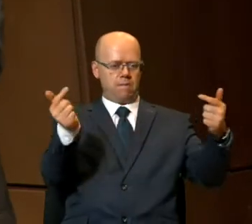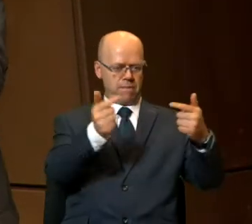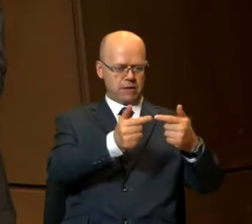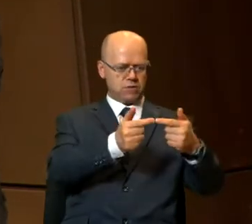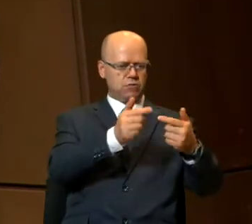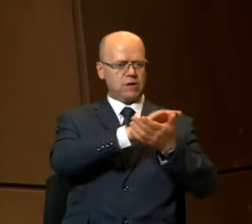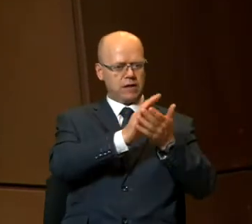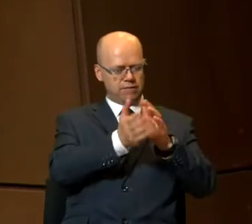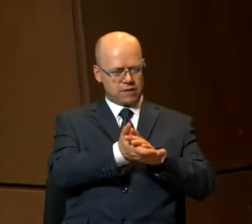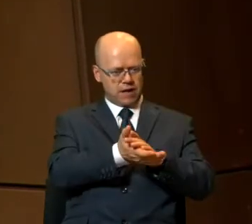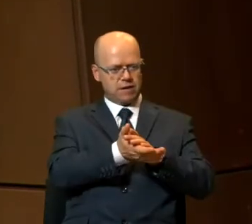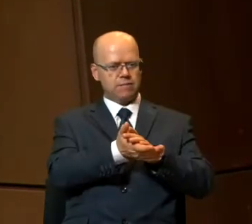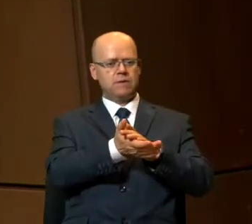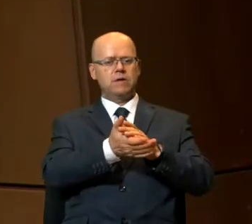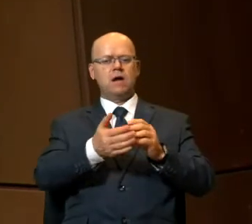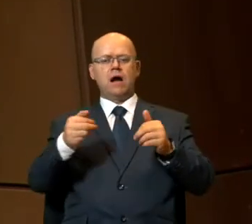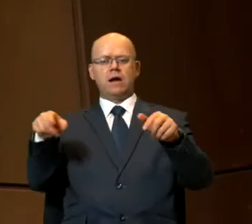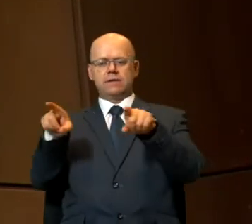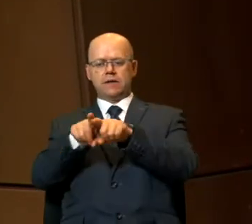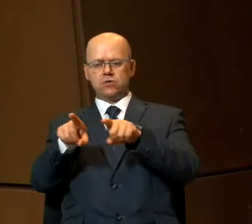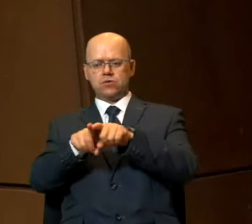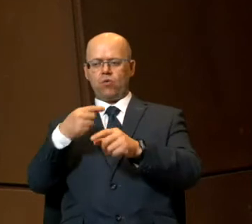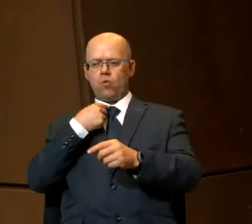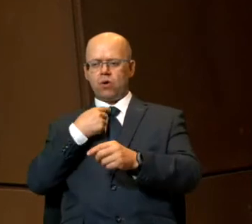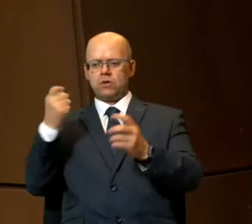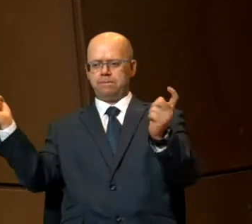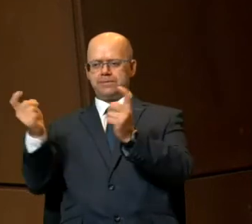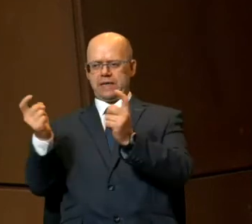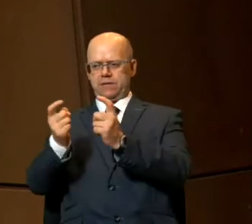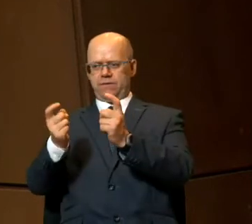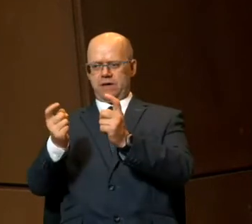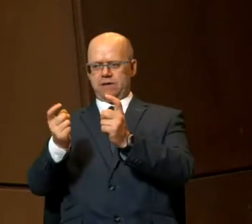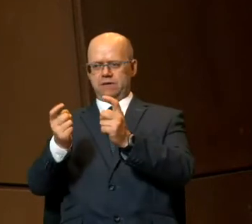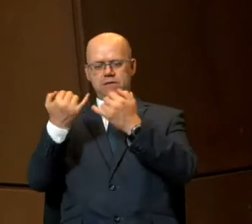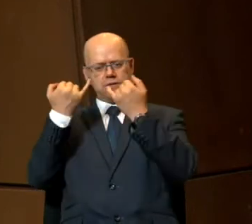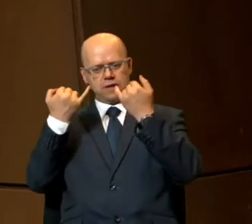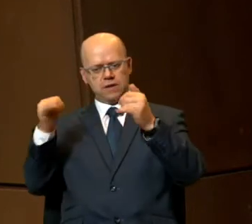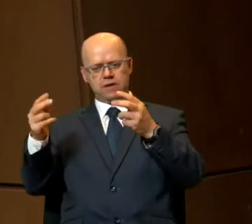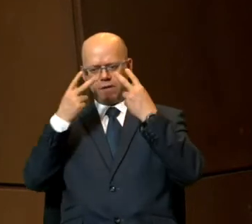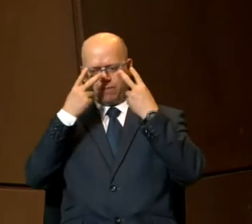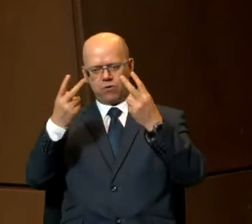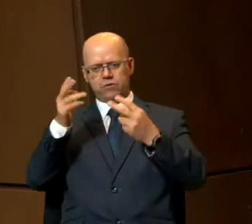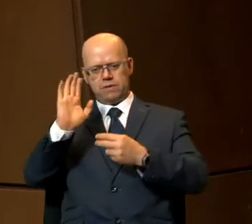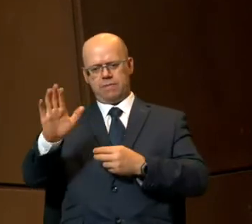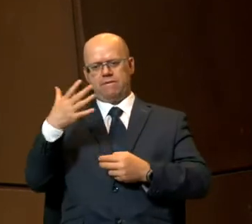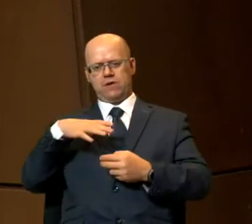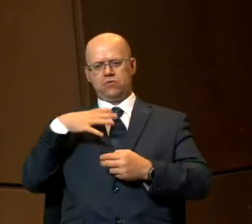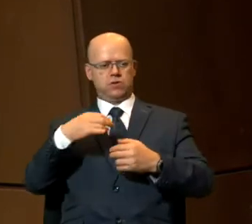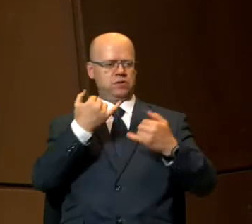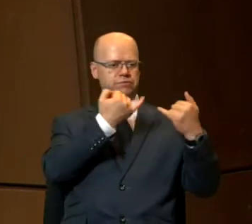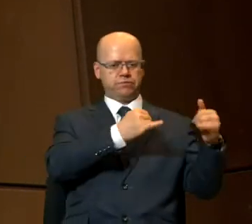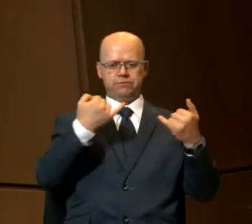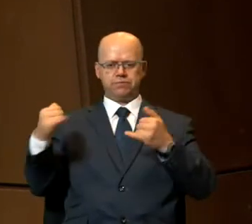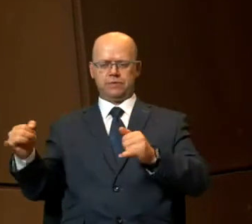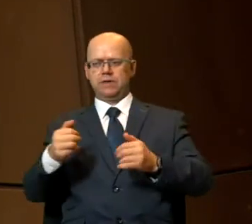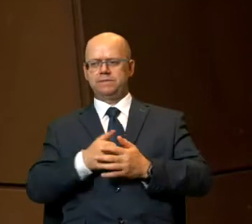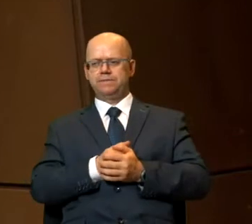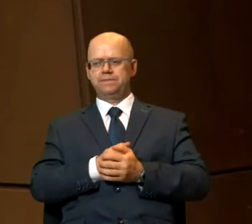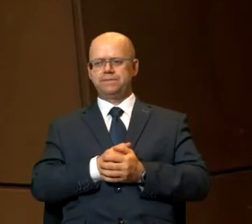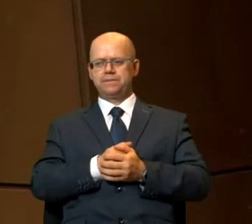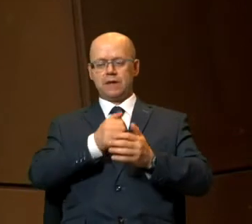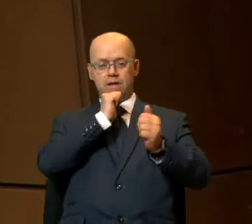nawzajem się wykluczają, przeciwstawiają, są sprzeczne i sprzeczne wartości, ale